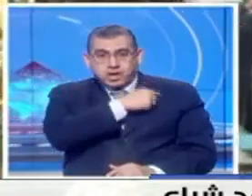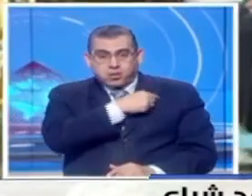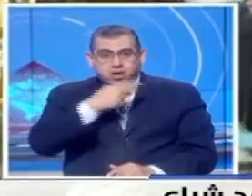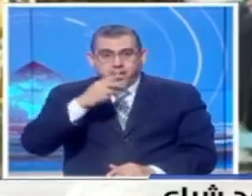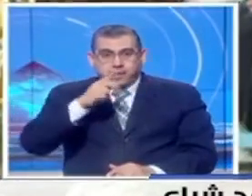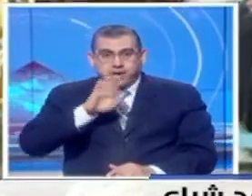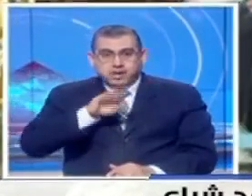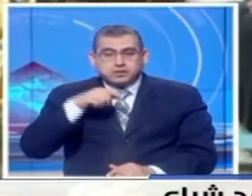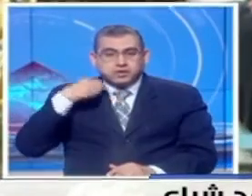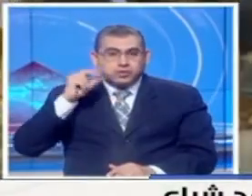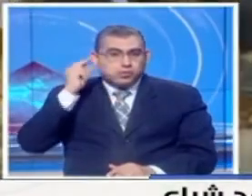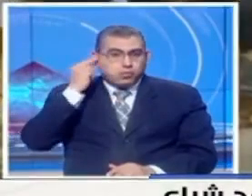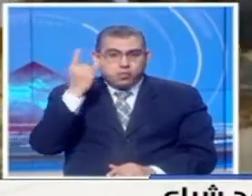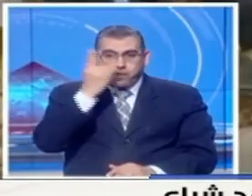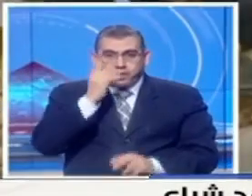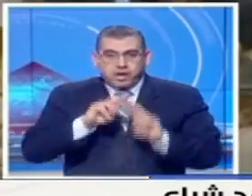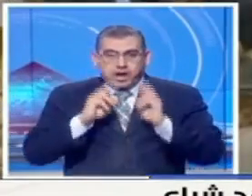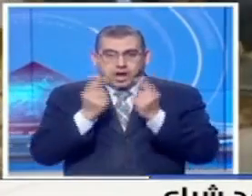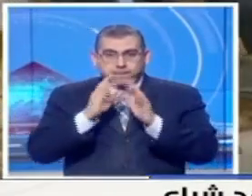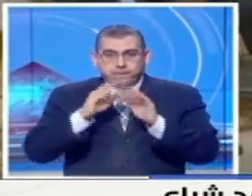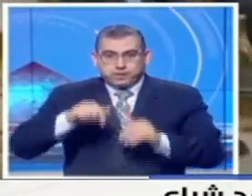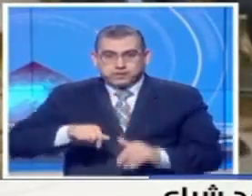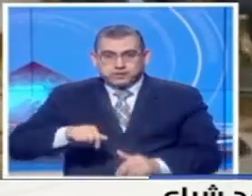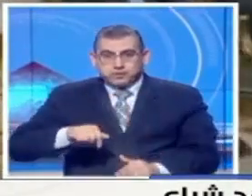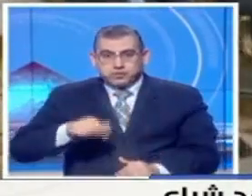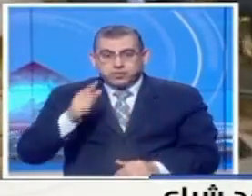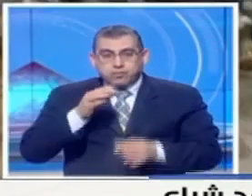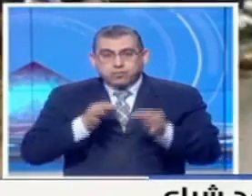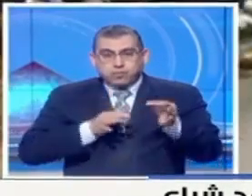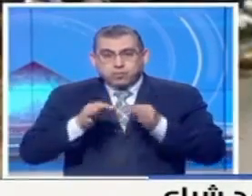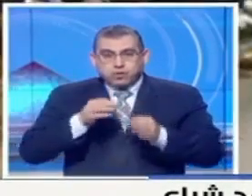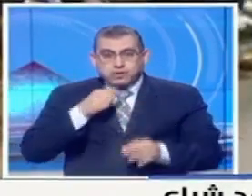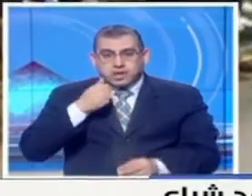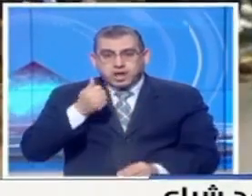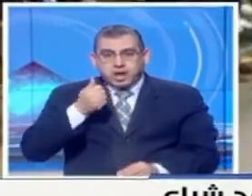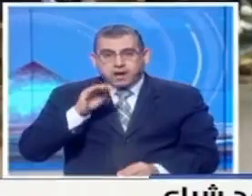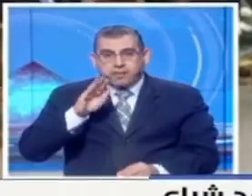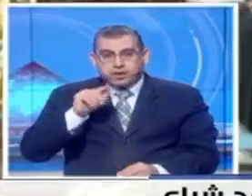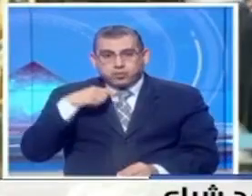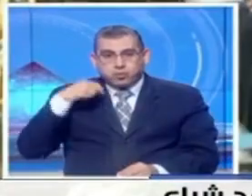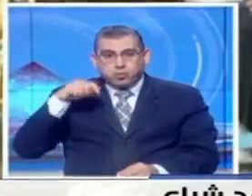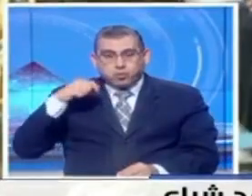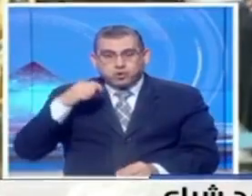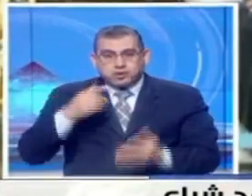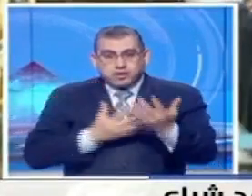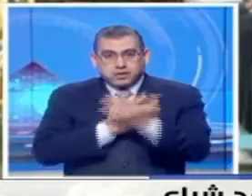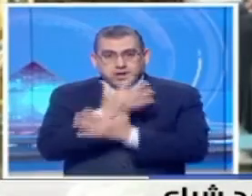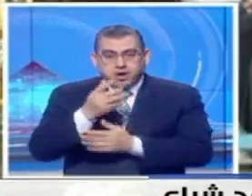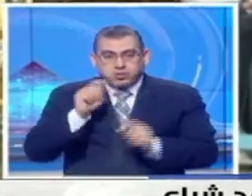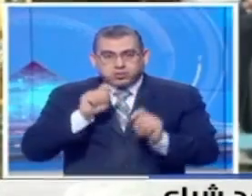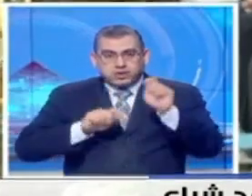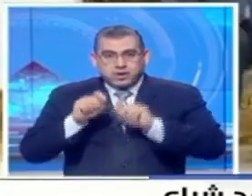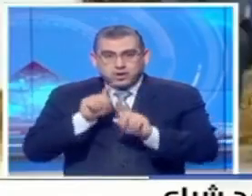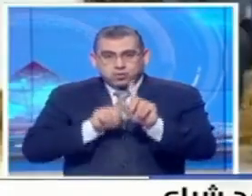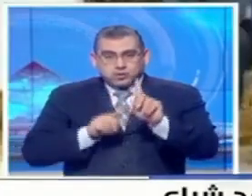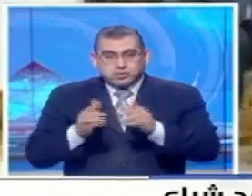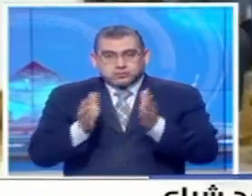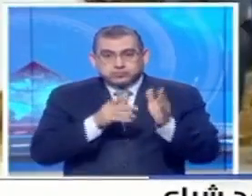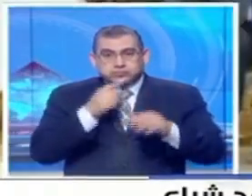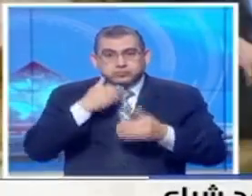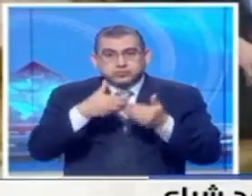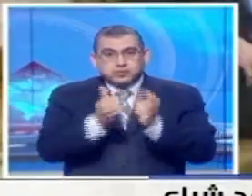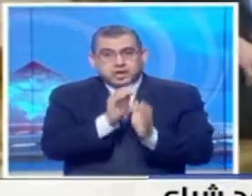كامل رئيس المخابرات العامة، والمهندس أحمد سمير وزير التجارة والصناعة، ومن